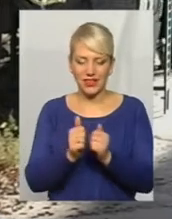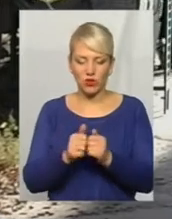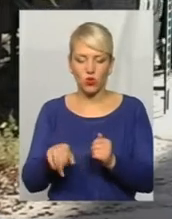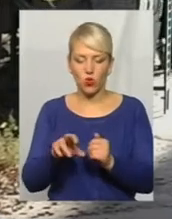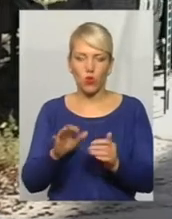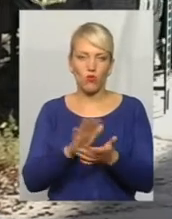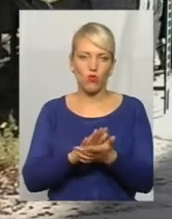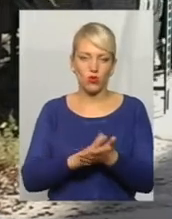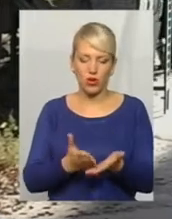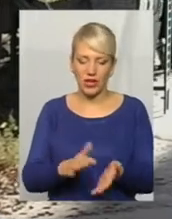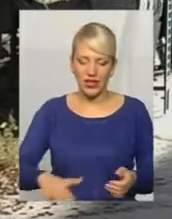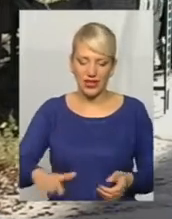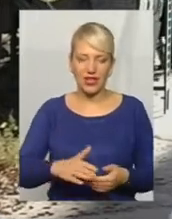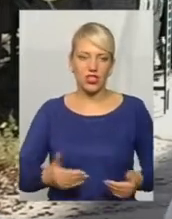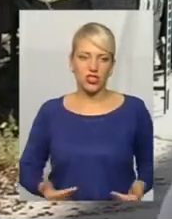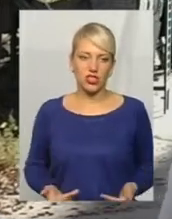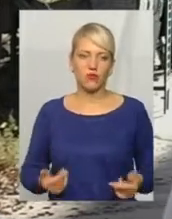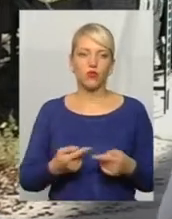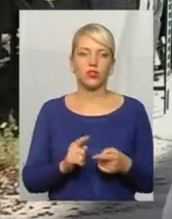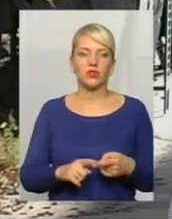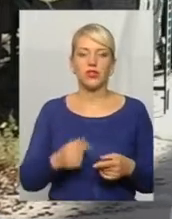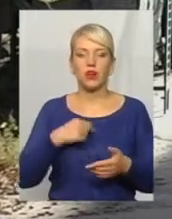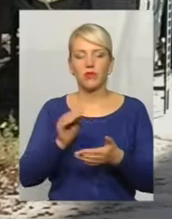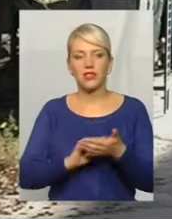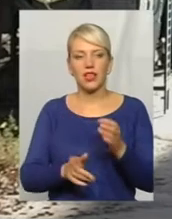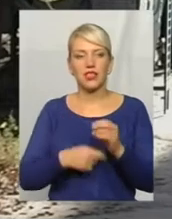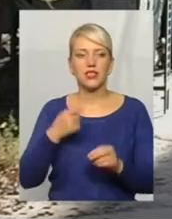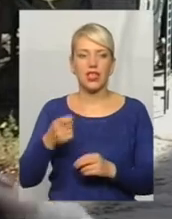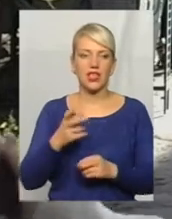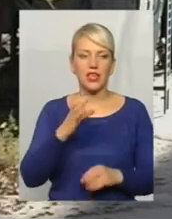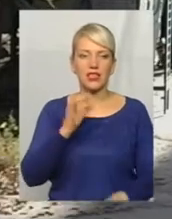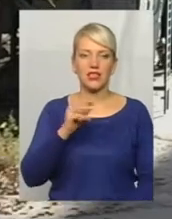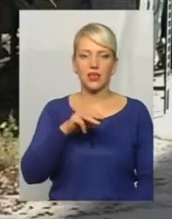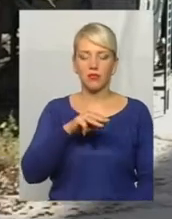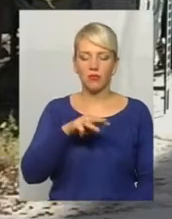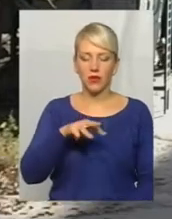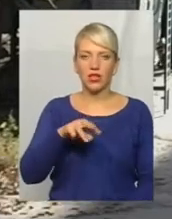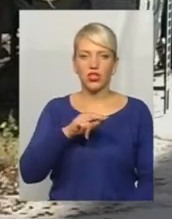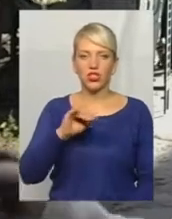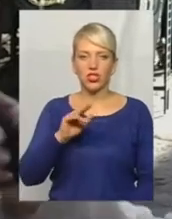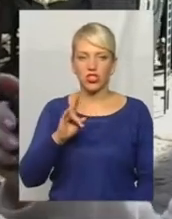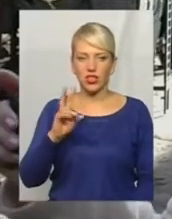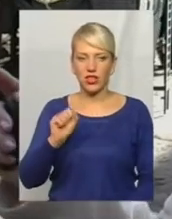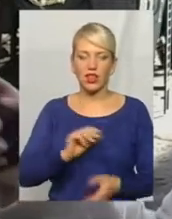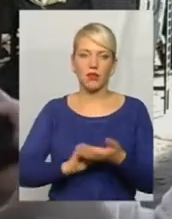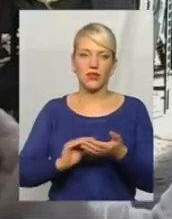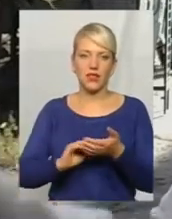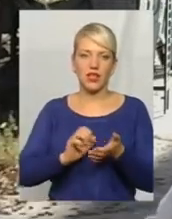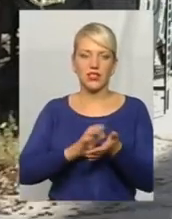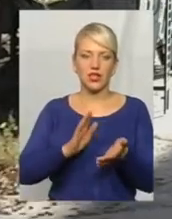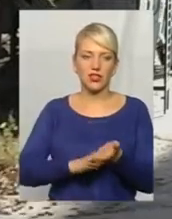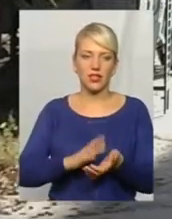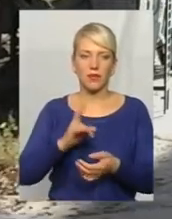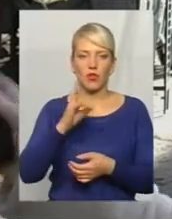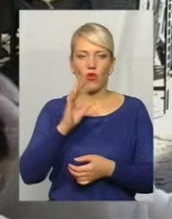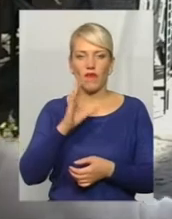всі підписалися. Ми написали заяву на Семчишина, пішли, зареєстрували. Потім на